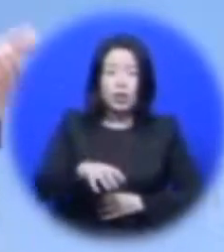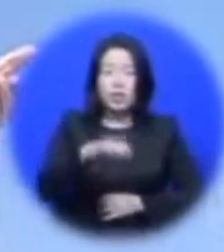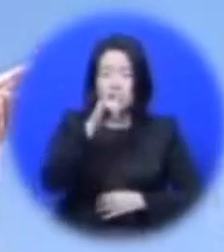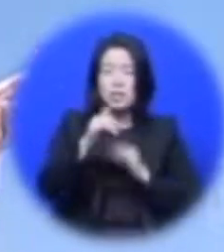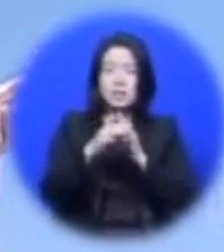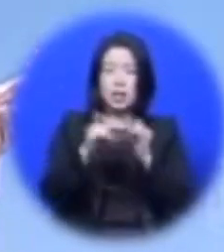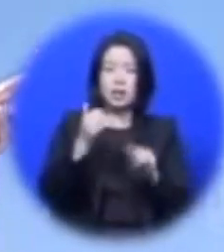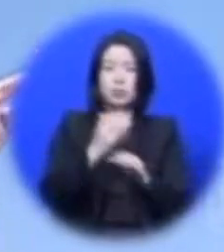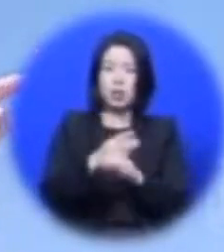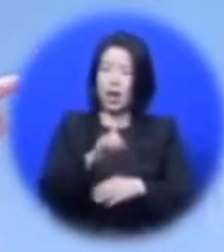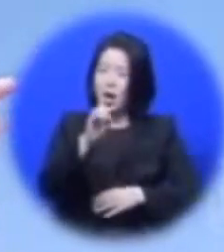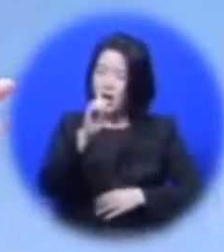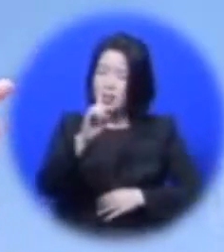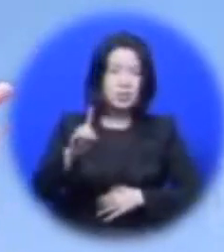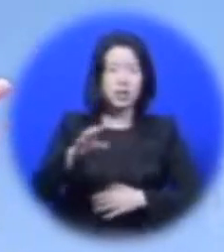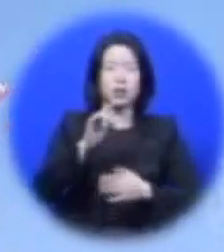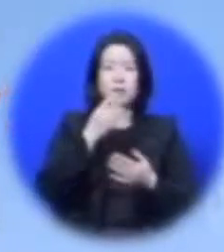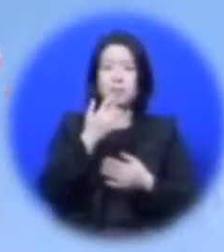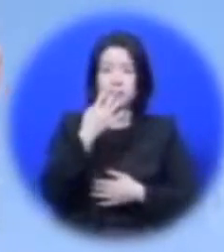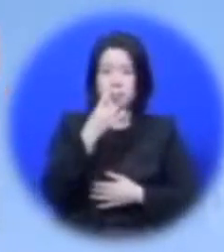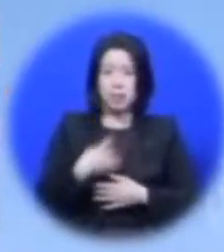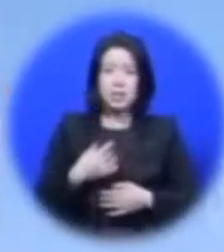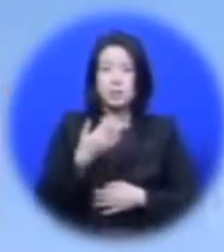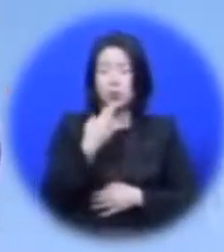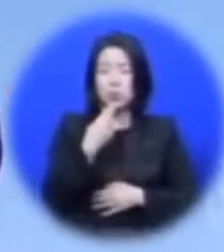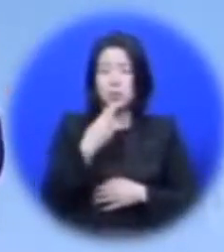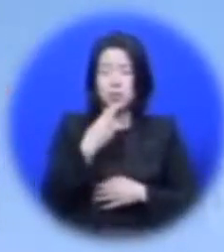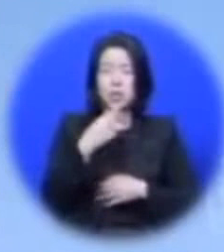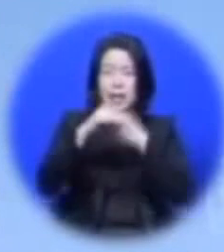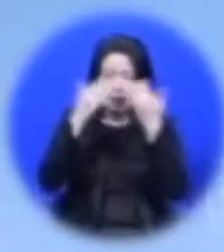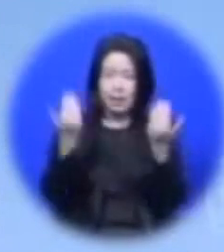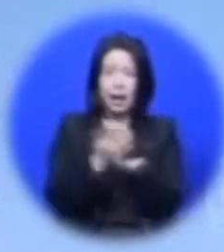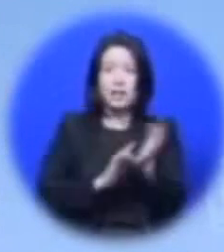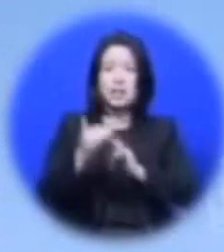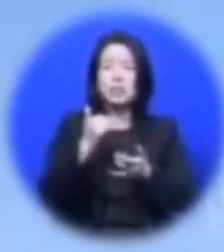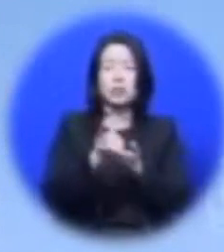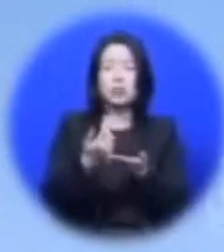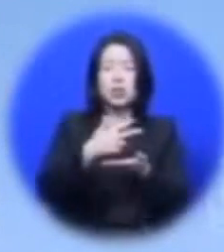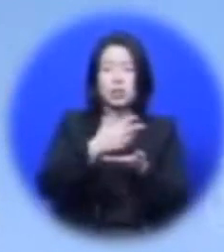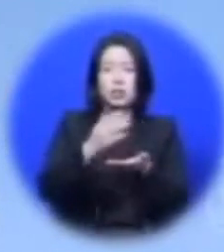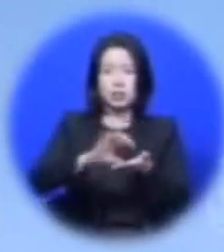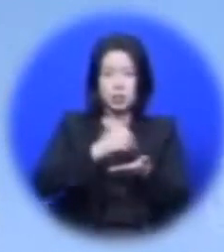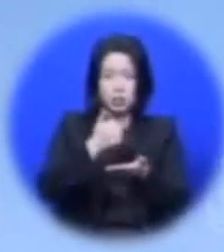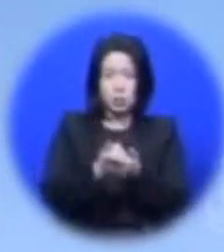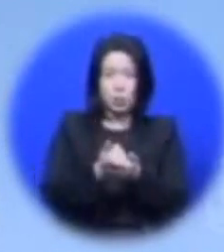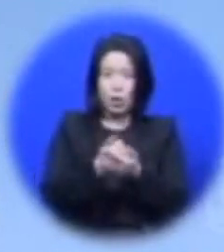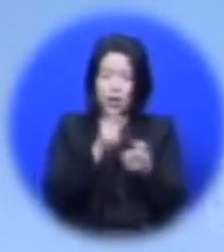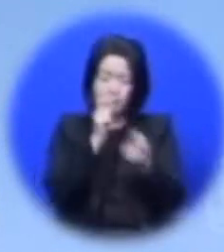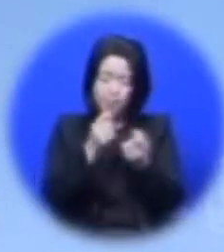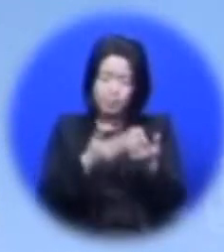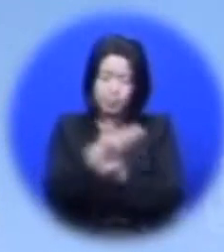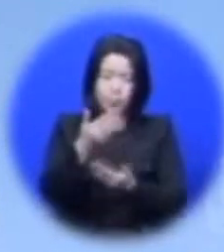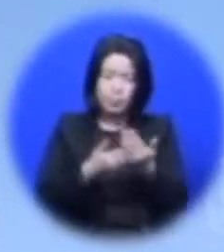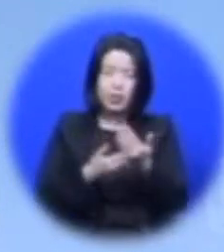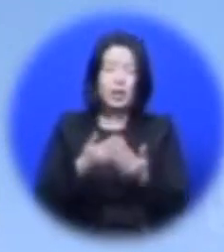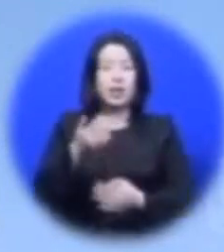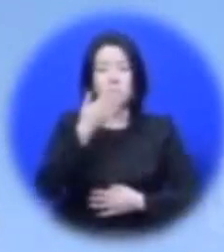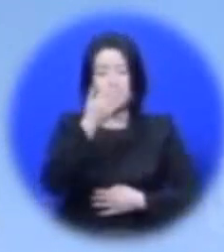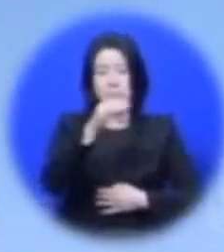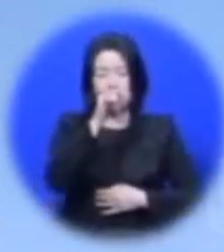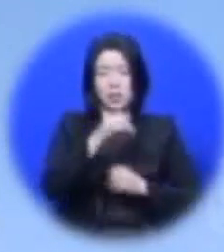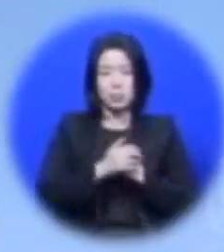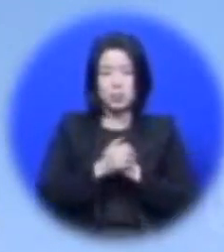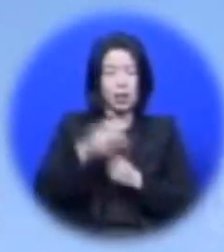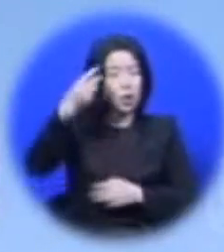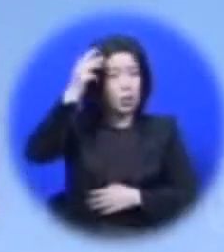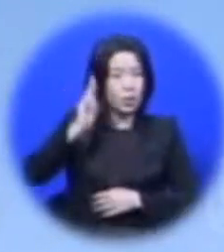한 사람도 예외 없이 다 예수 그리스도와 친밀히 사귐을 갖게 된다는 겁니다. 웨슬리